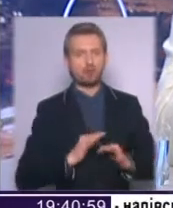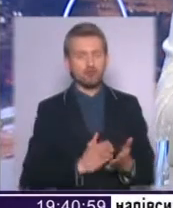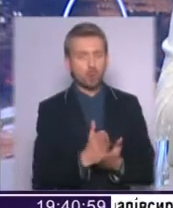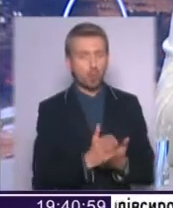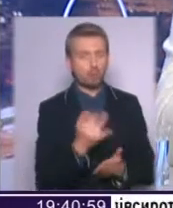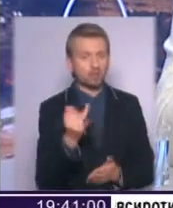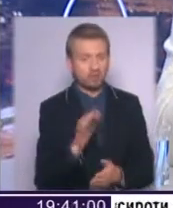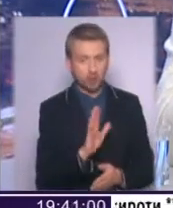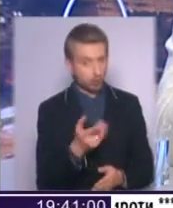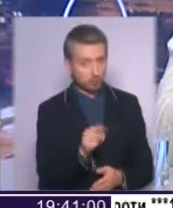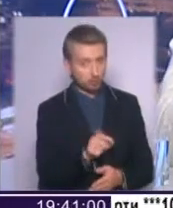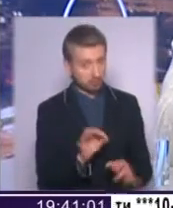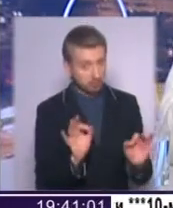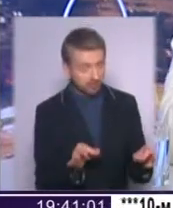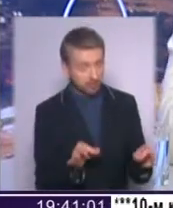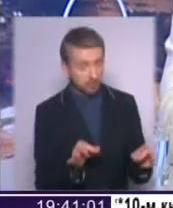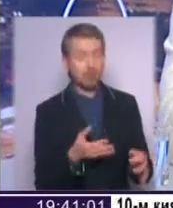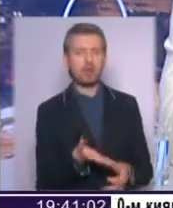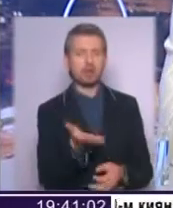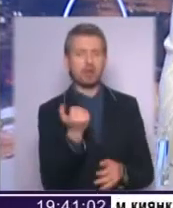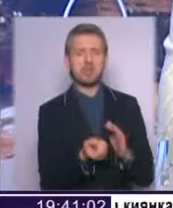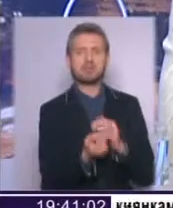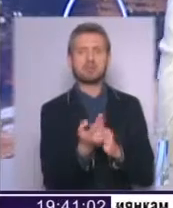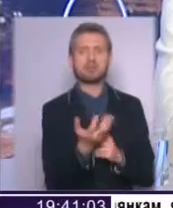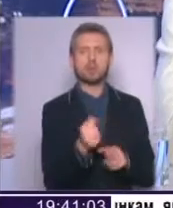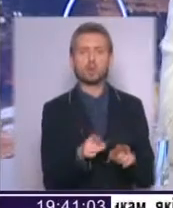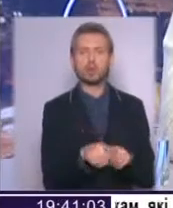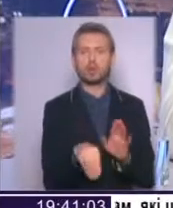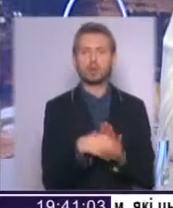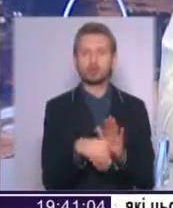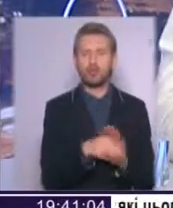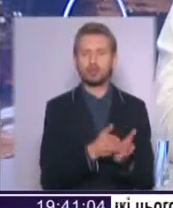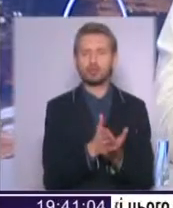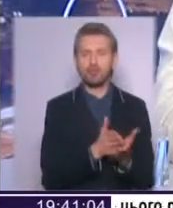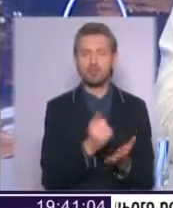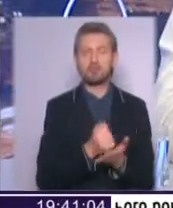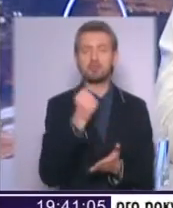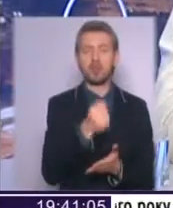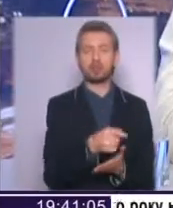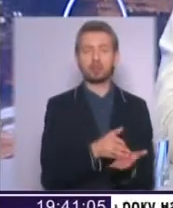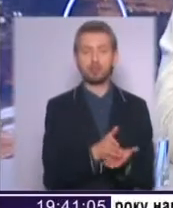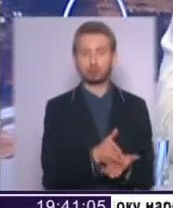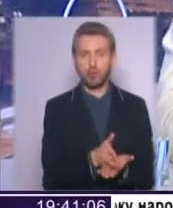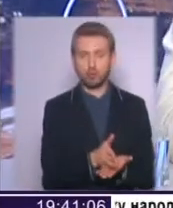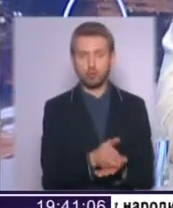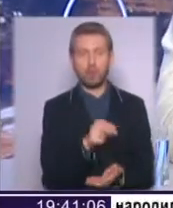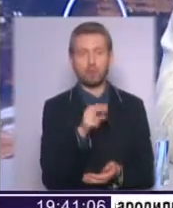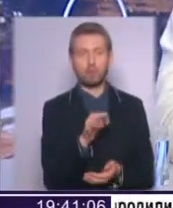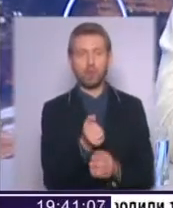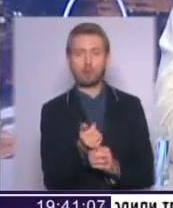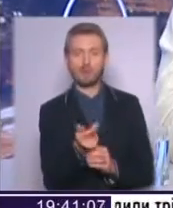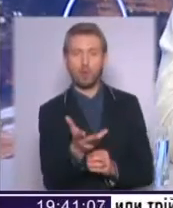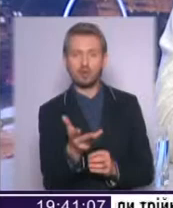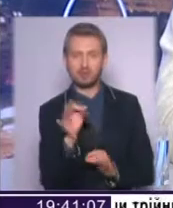заінтересований цьому, так чи ні? Тому давайте, звідки беруться такі корумповані чиновники? Призначили на посаду по квоті